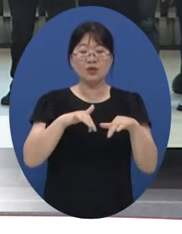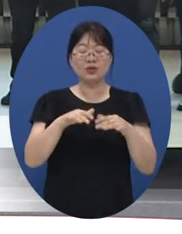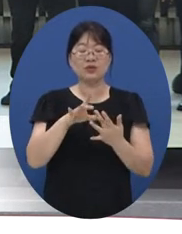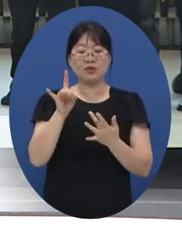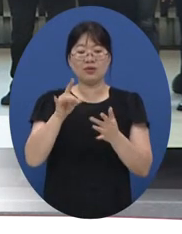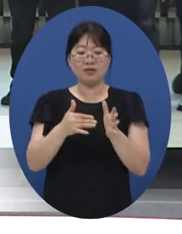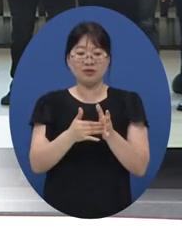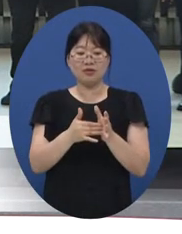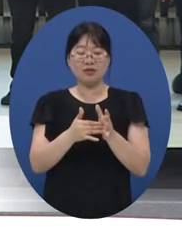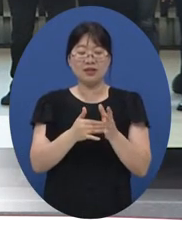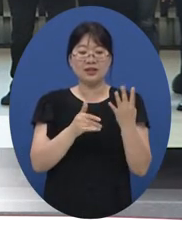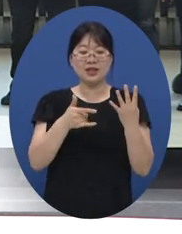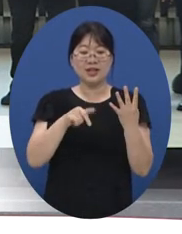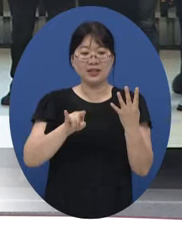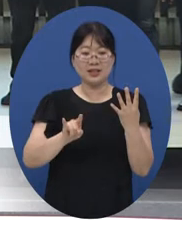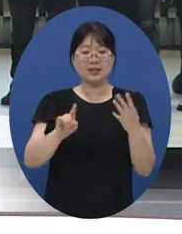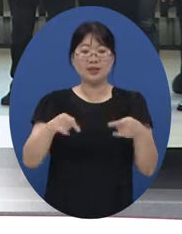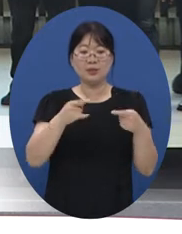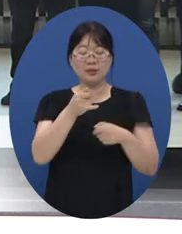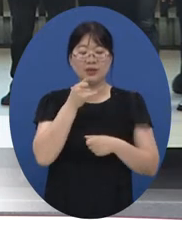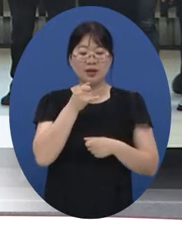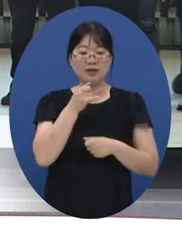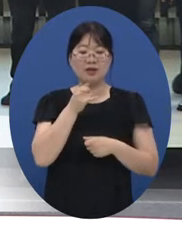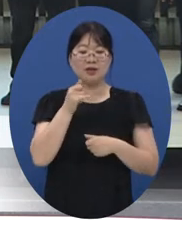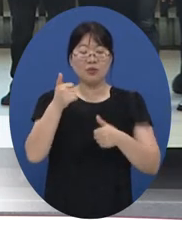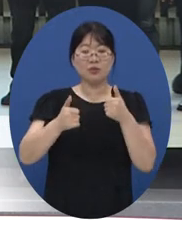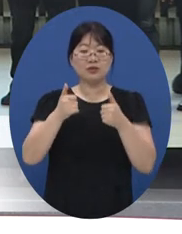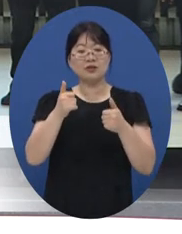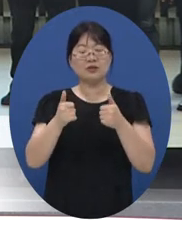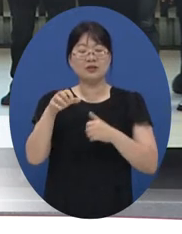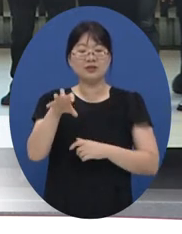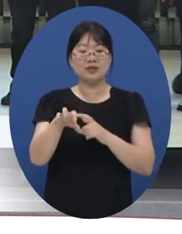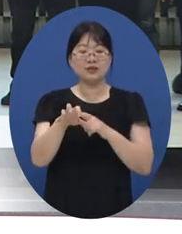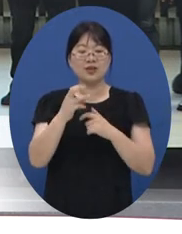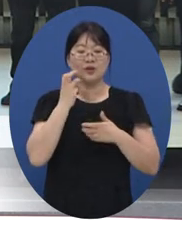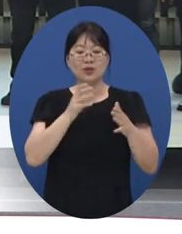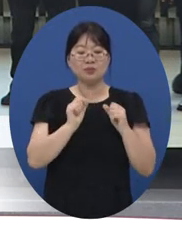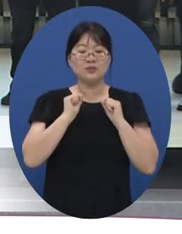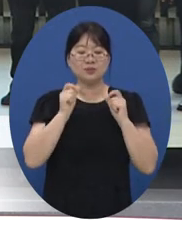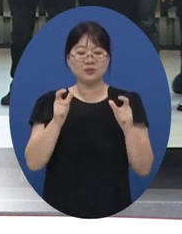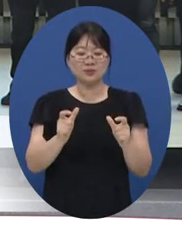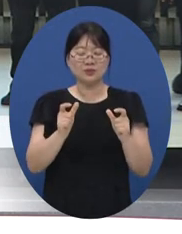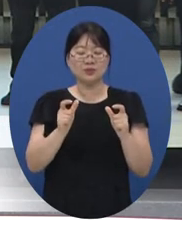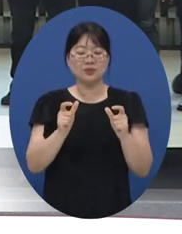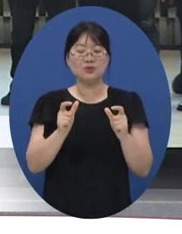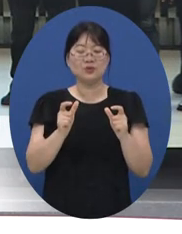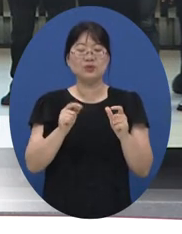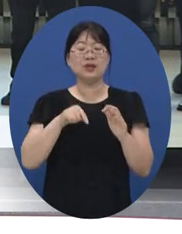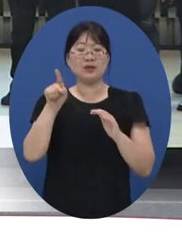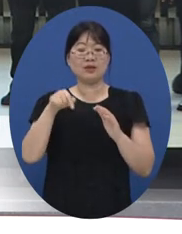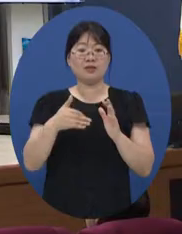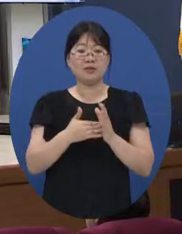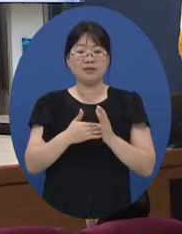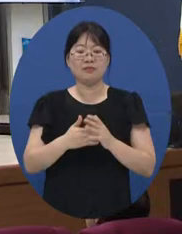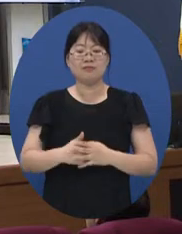선정됐습니다. 4개 시군이 참여한 팽팽한 오디션 현장에 경기 북부 김태 기자가 다녀왔습니다.